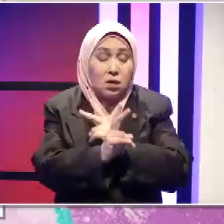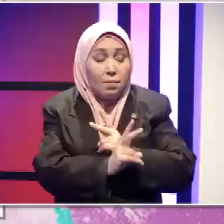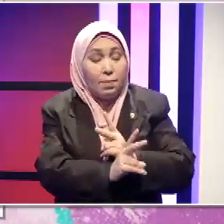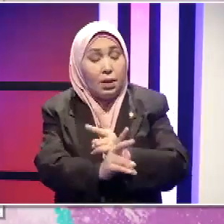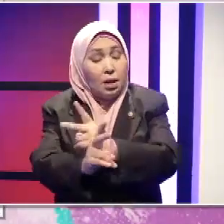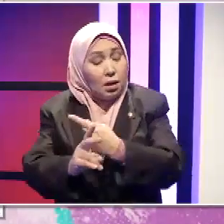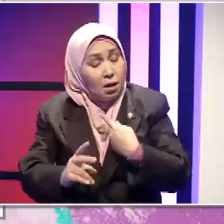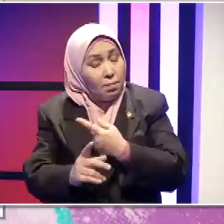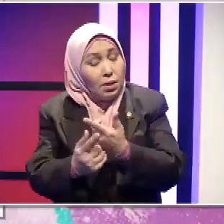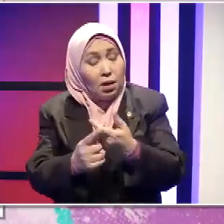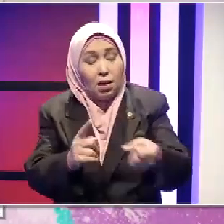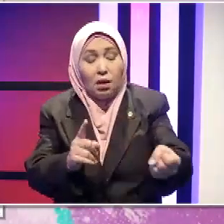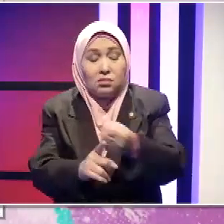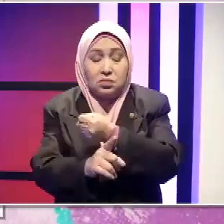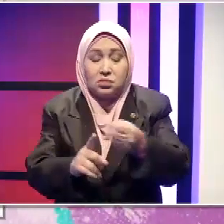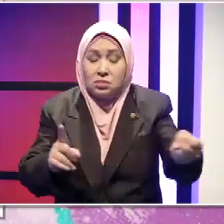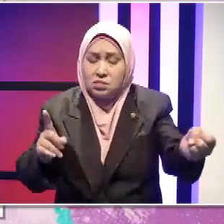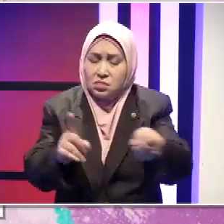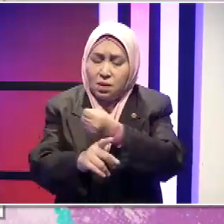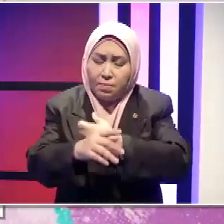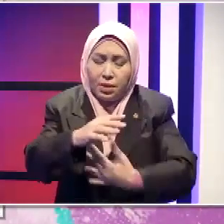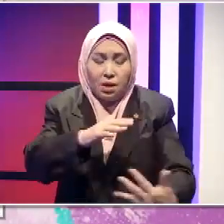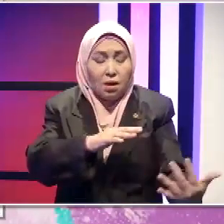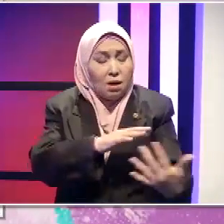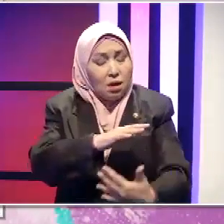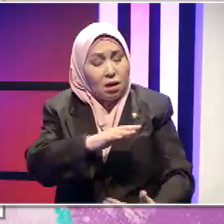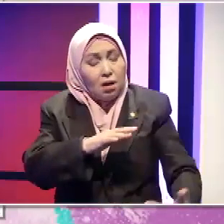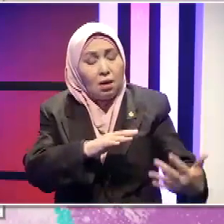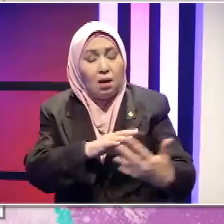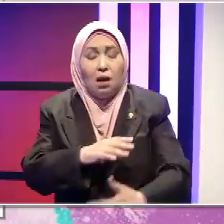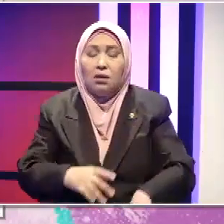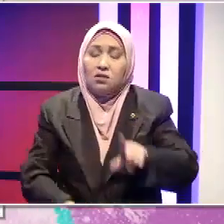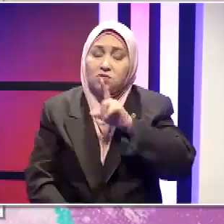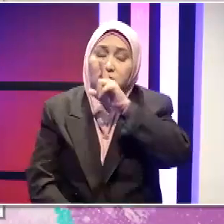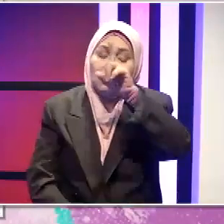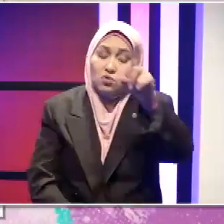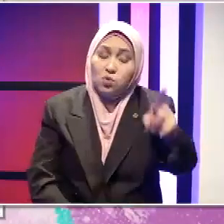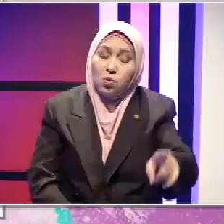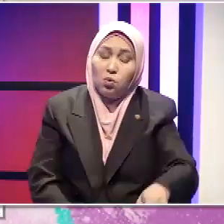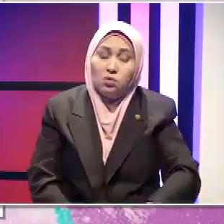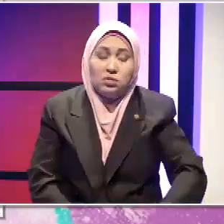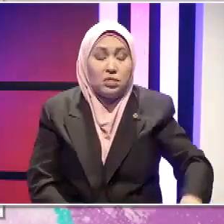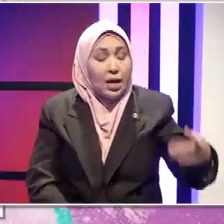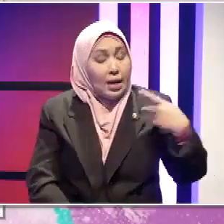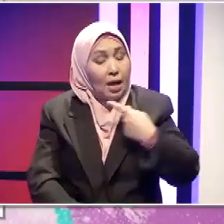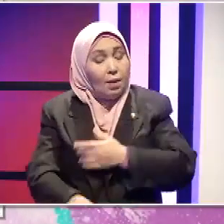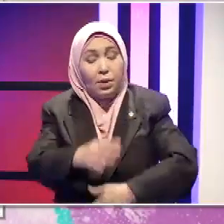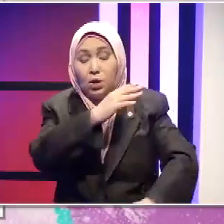uh uh di Indonesia cool